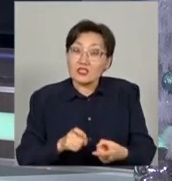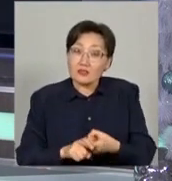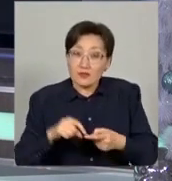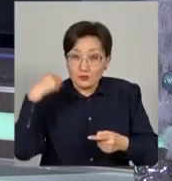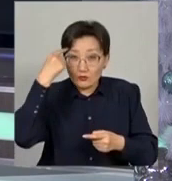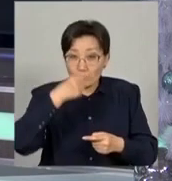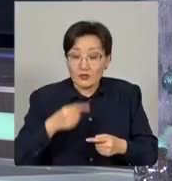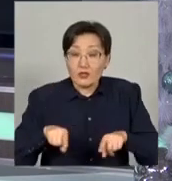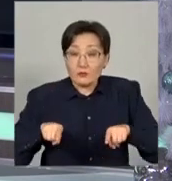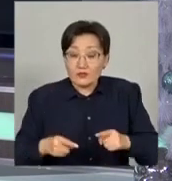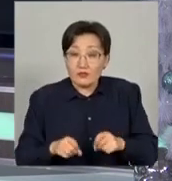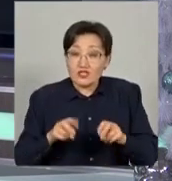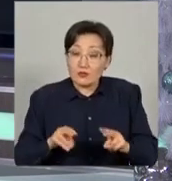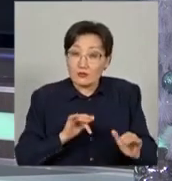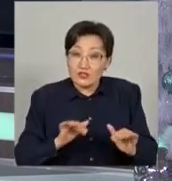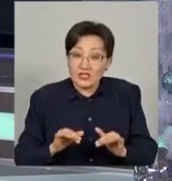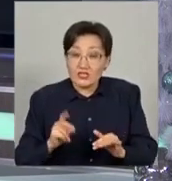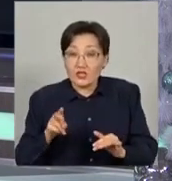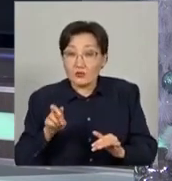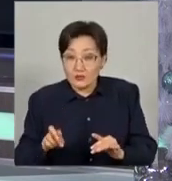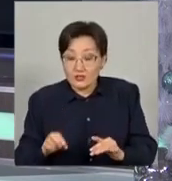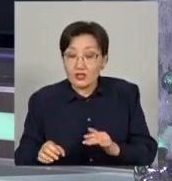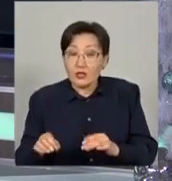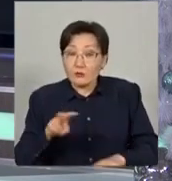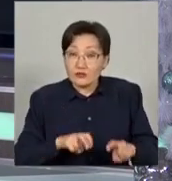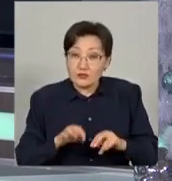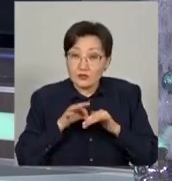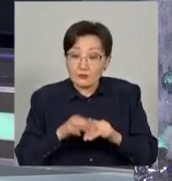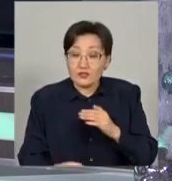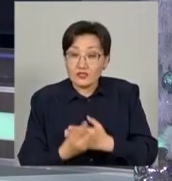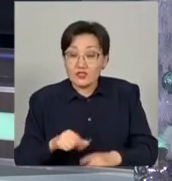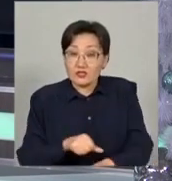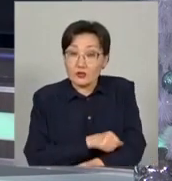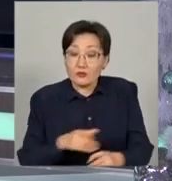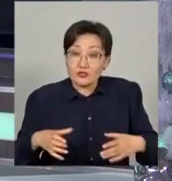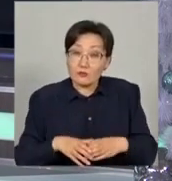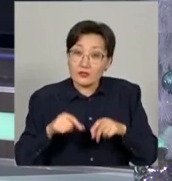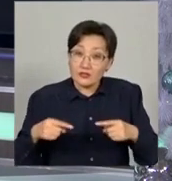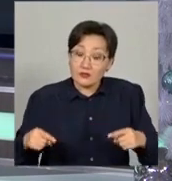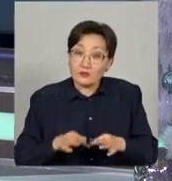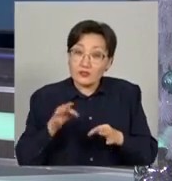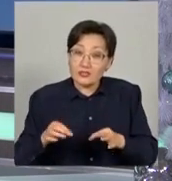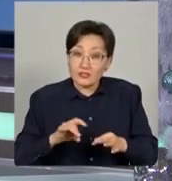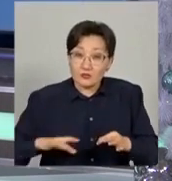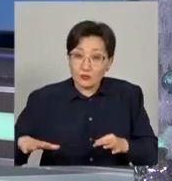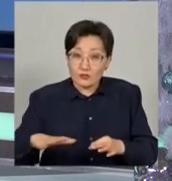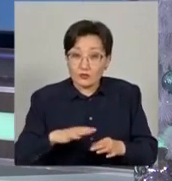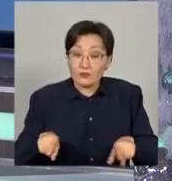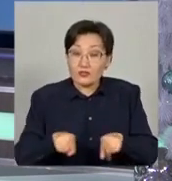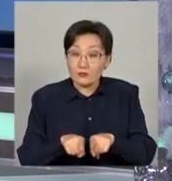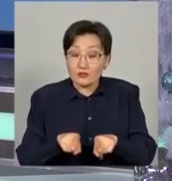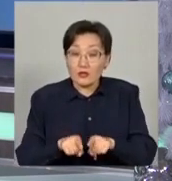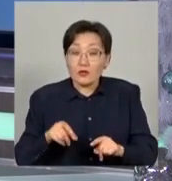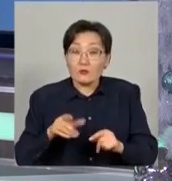сбытчиков задержали во время спецоперации КНБ рейд проводился по выявлению наркогрупп в различных регионах Республики таким